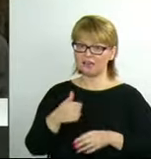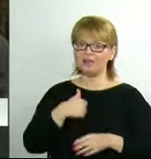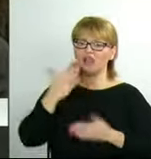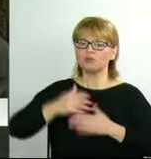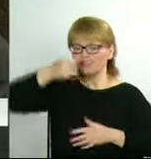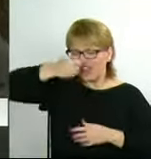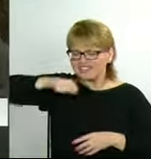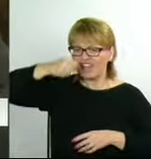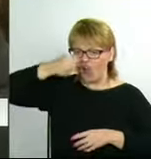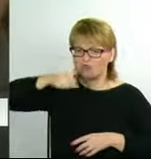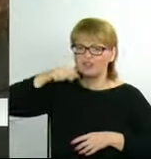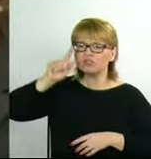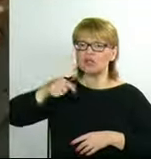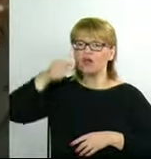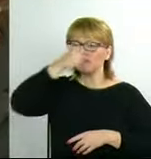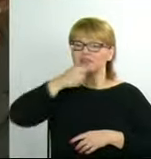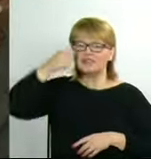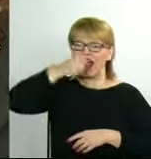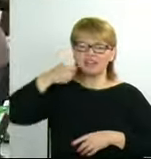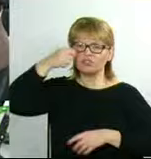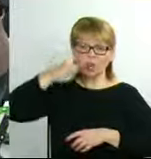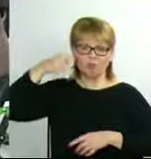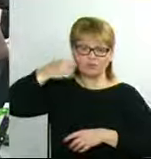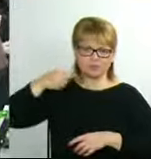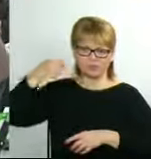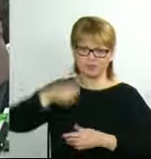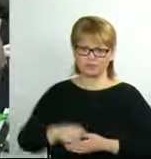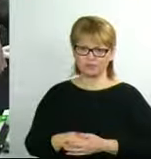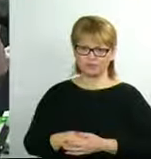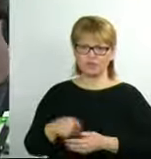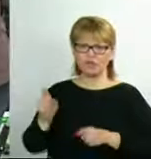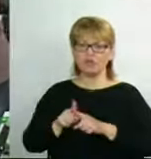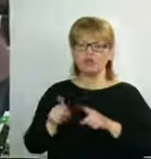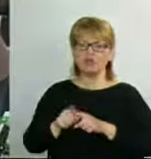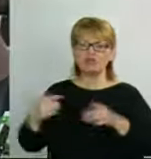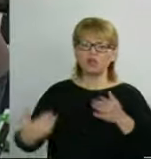takto stiahovala a to mám aj takto. Pozrieť si novinky z oblasti